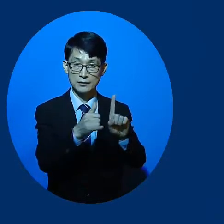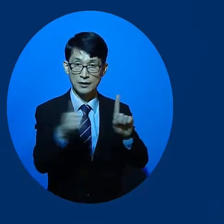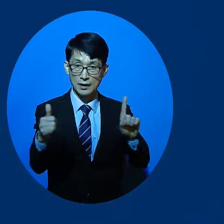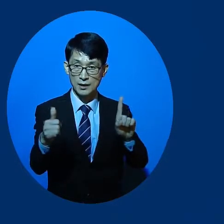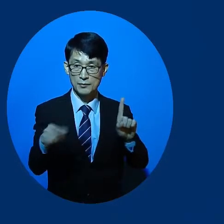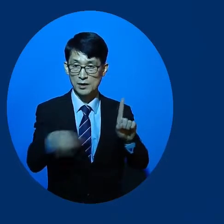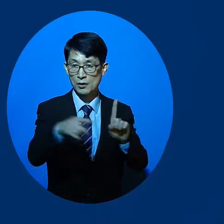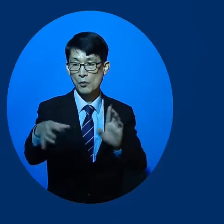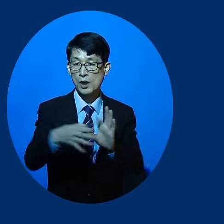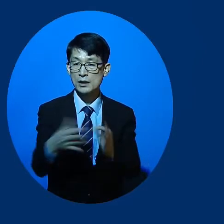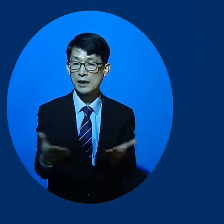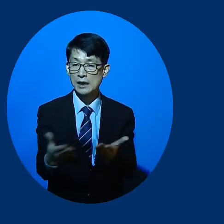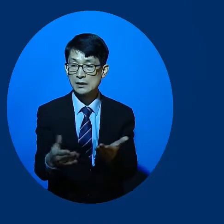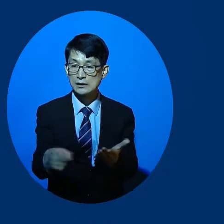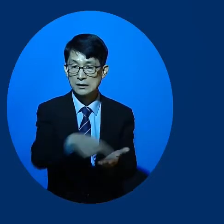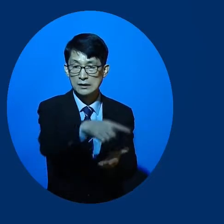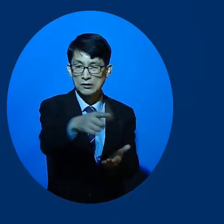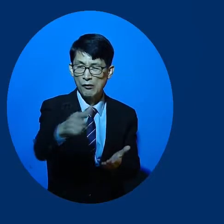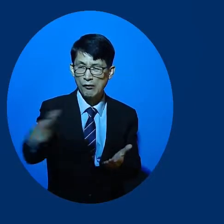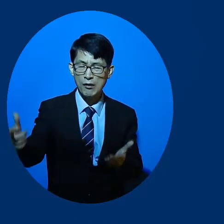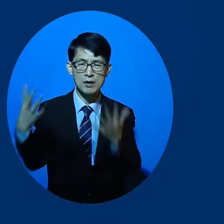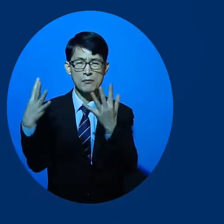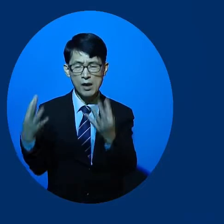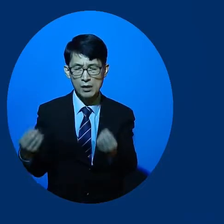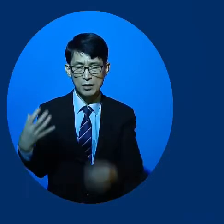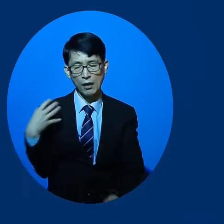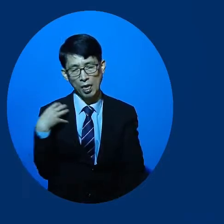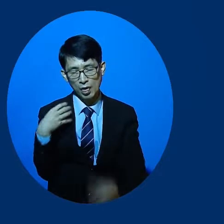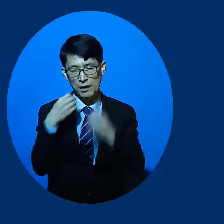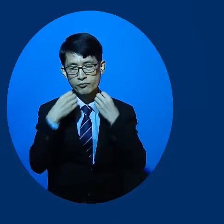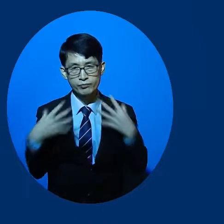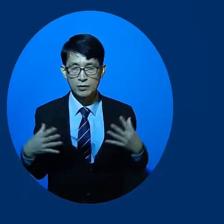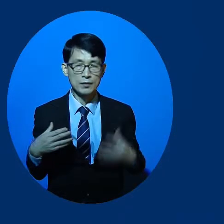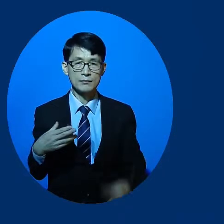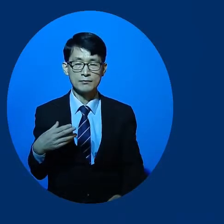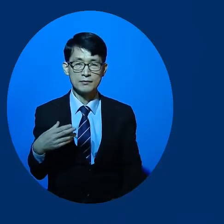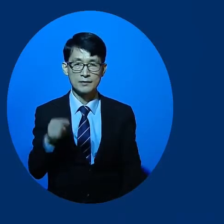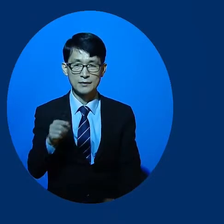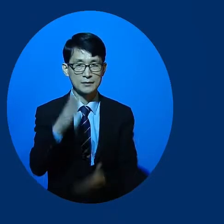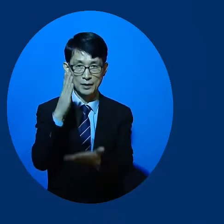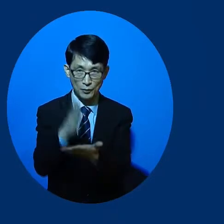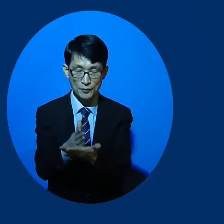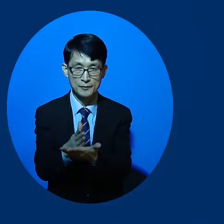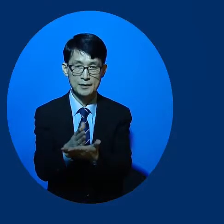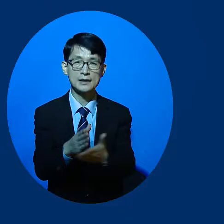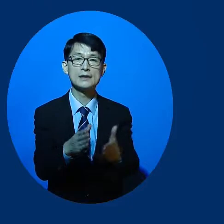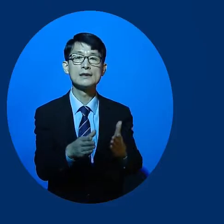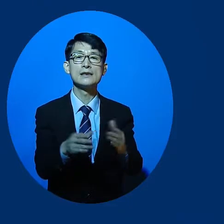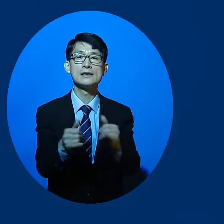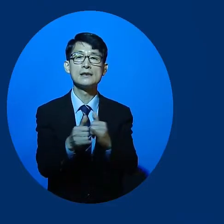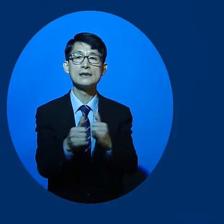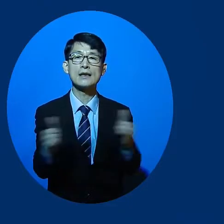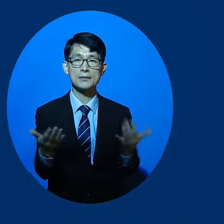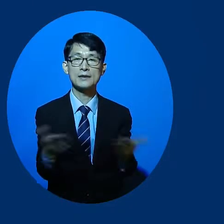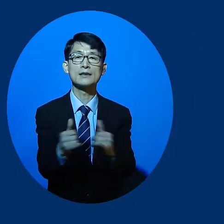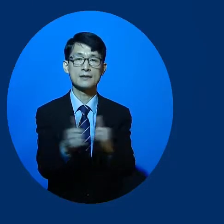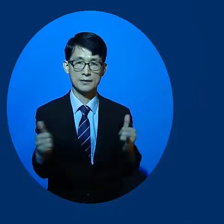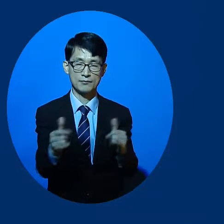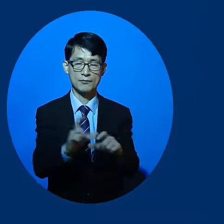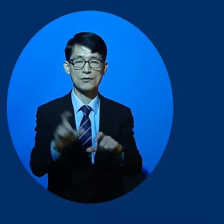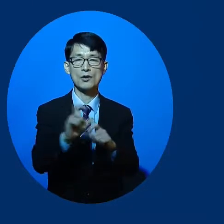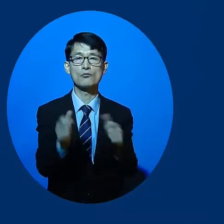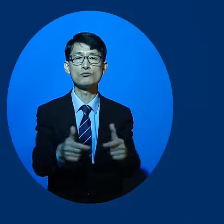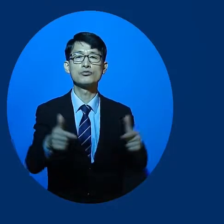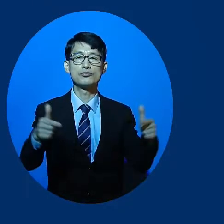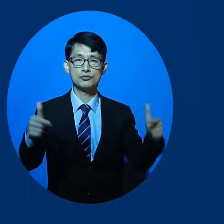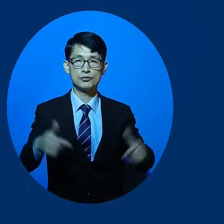있으나 늘어나는 수요에 대한 대응을 하기에는 인력이 부족합니다. 또한